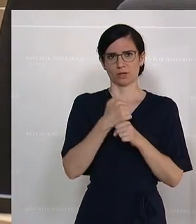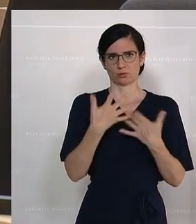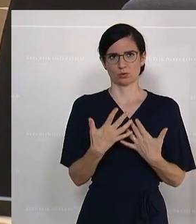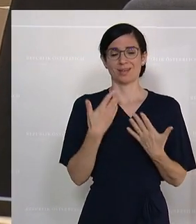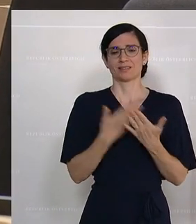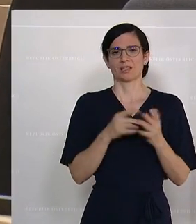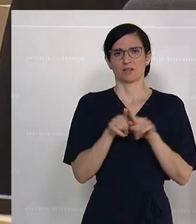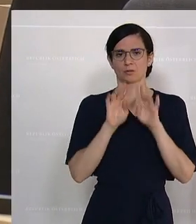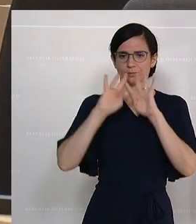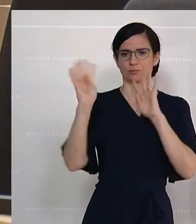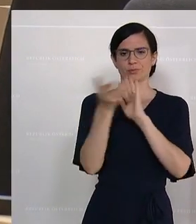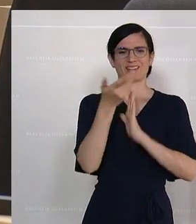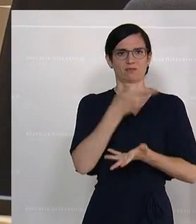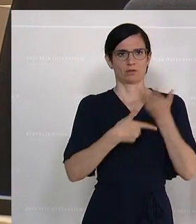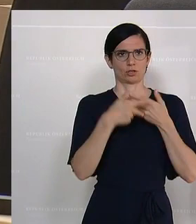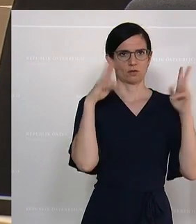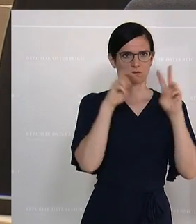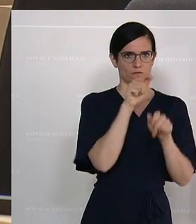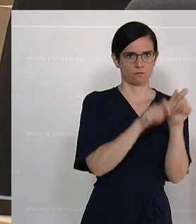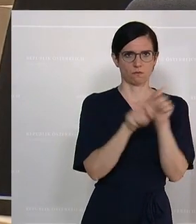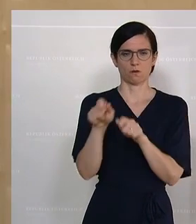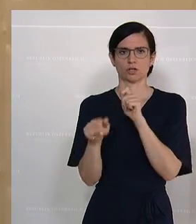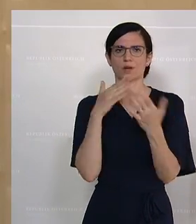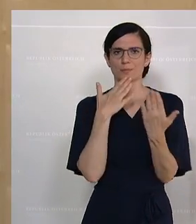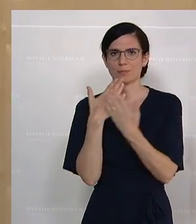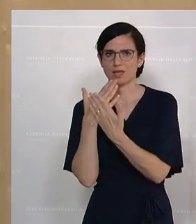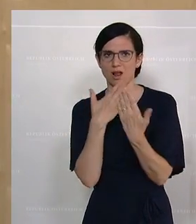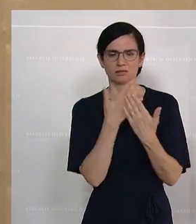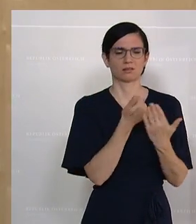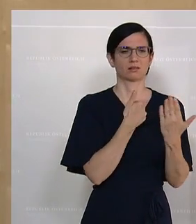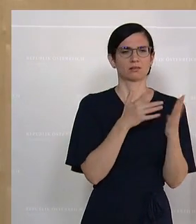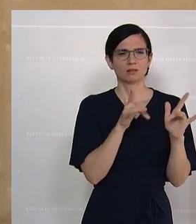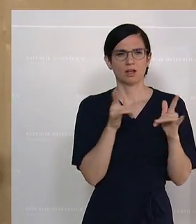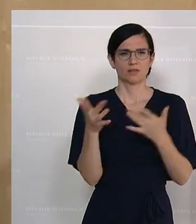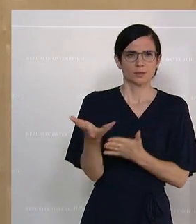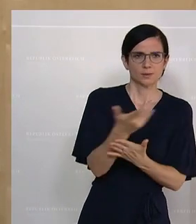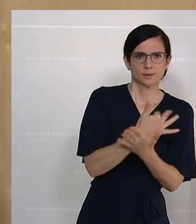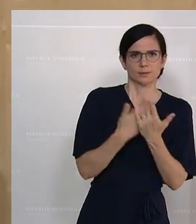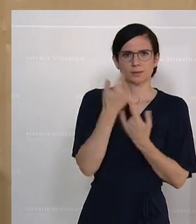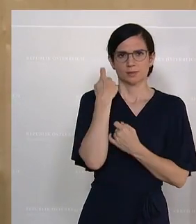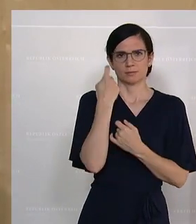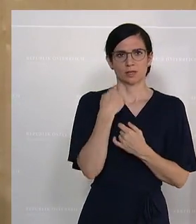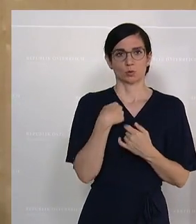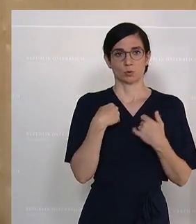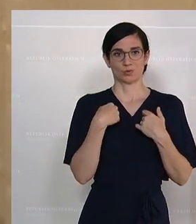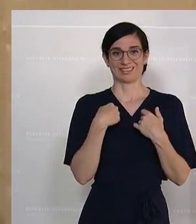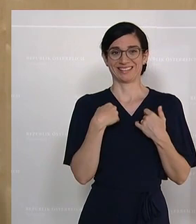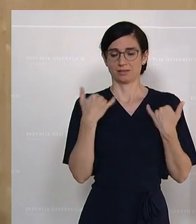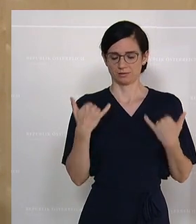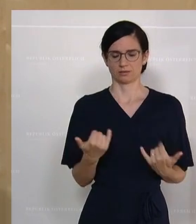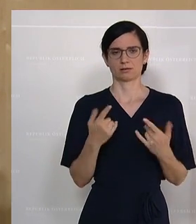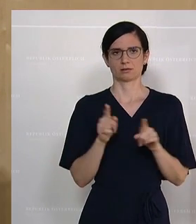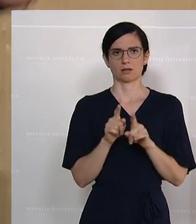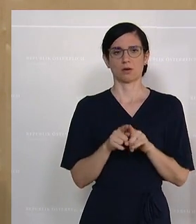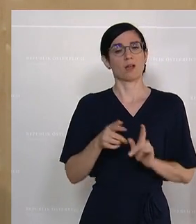wirtschaftsforschern auseinandergesetzt und die haben uns ja auch beraten und jetzt da würde ich mir schon einmal erwarten dass sich